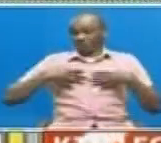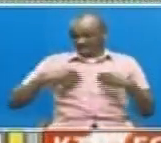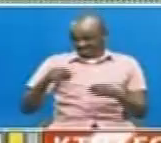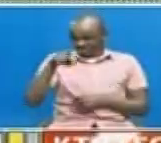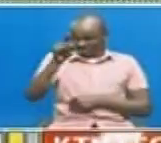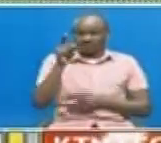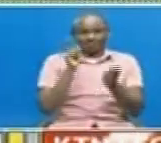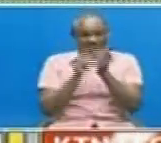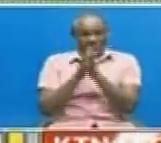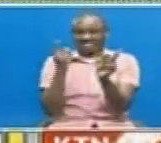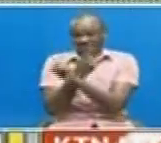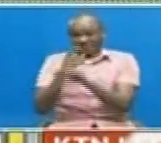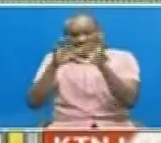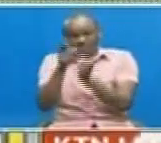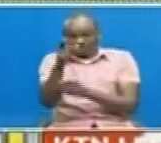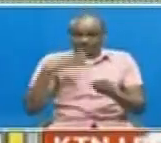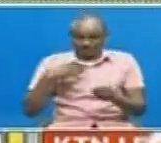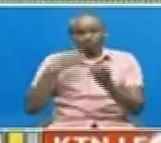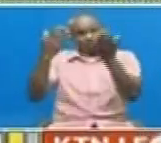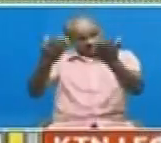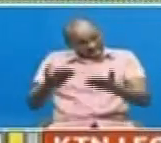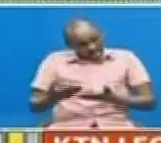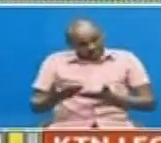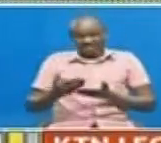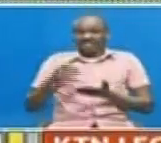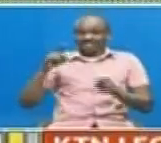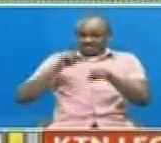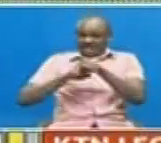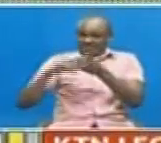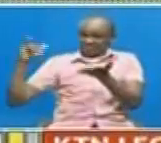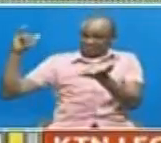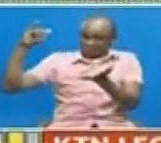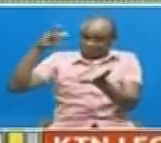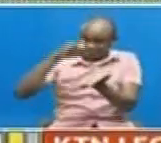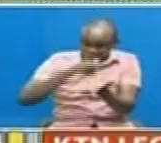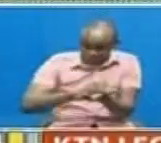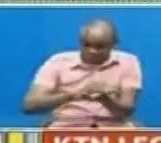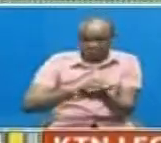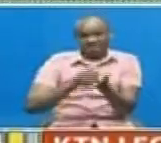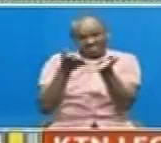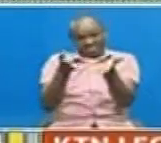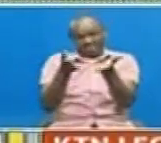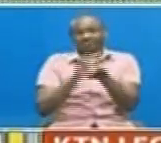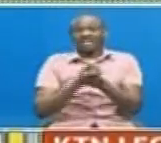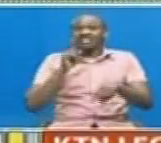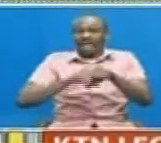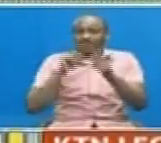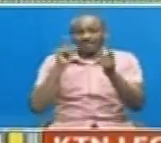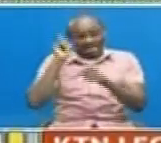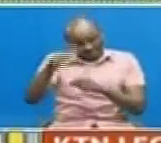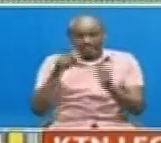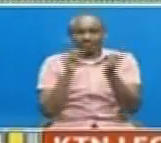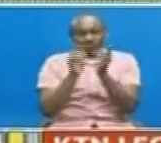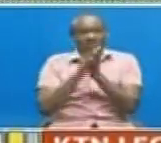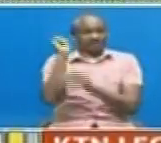Macharia alijiunga na familia za wahudumu hao katika kuwalaki kwenye uwanja wa kimataifa JKA na baadaye kukutana na Rais